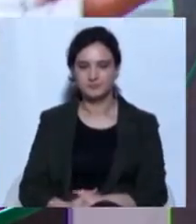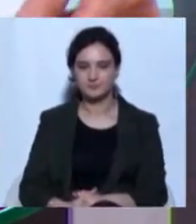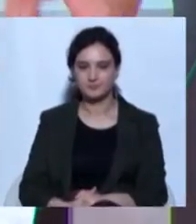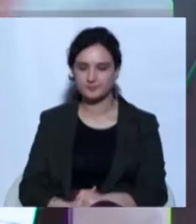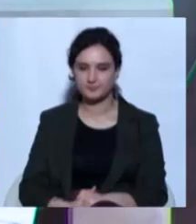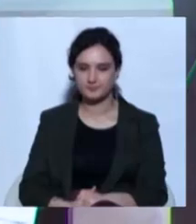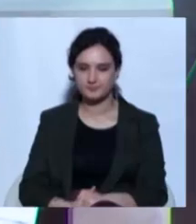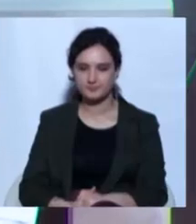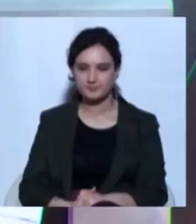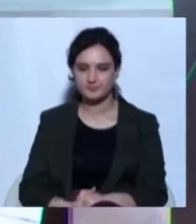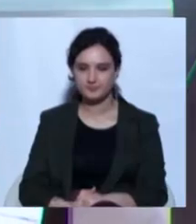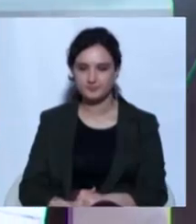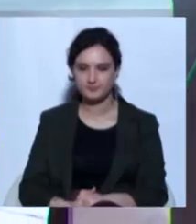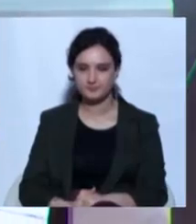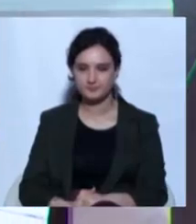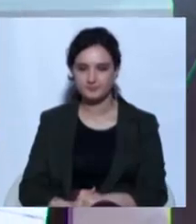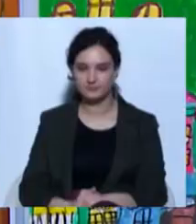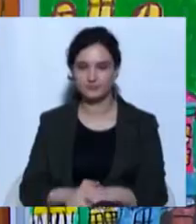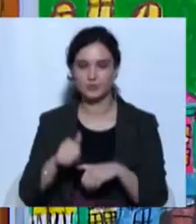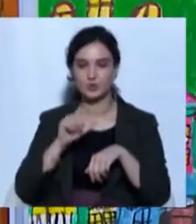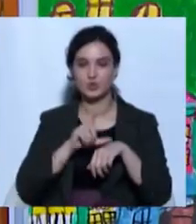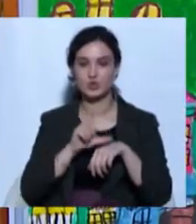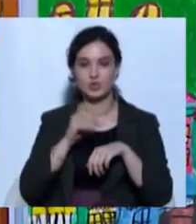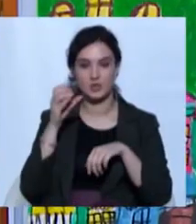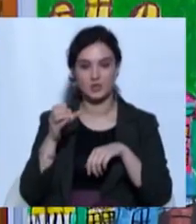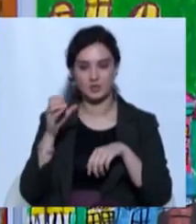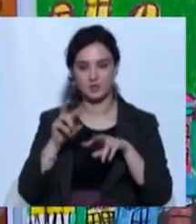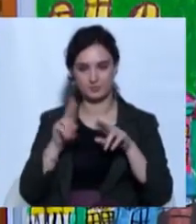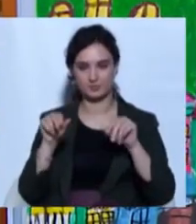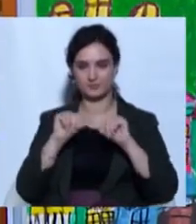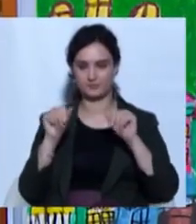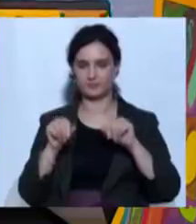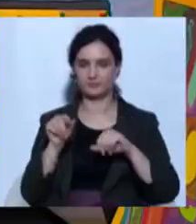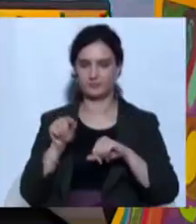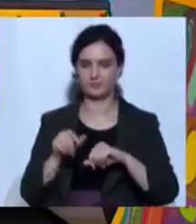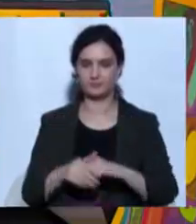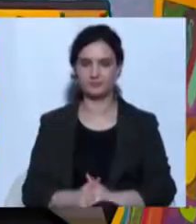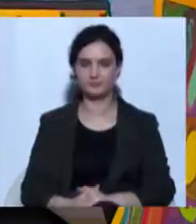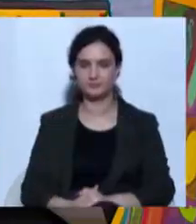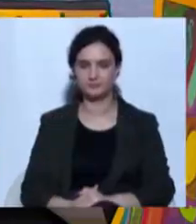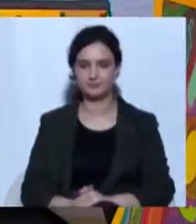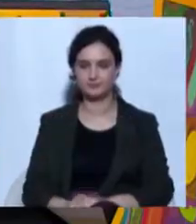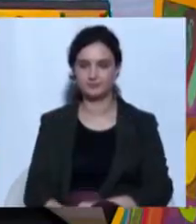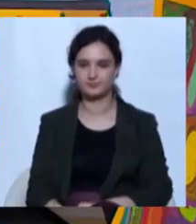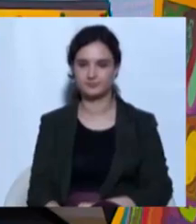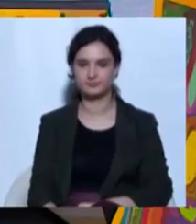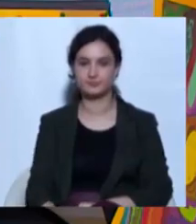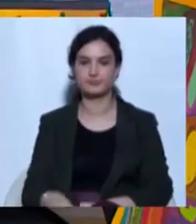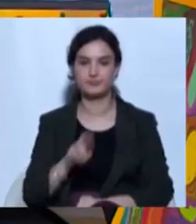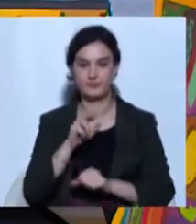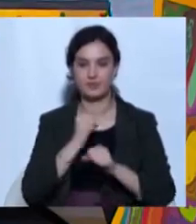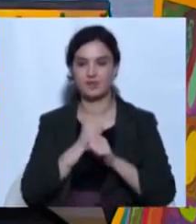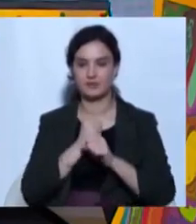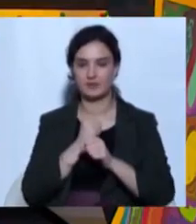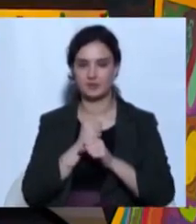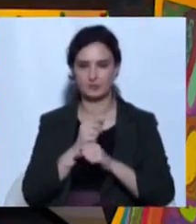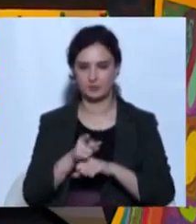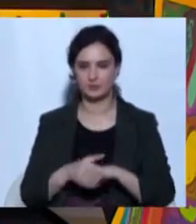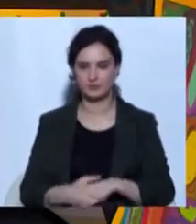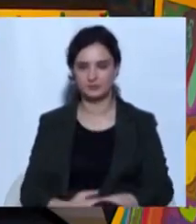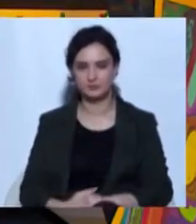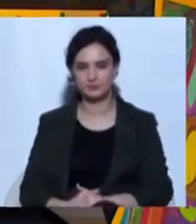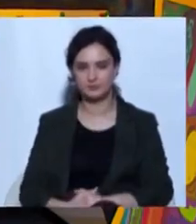აი ამ საღებავში გახსოთ როგორც ჭიქა ჩავყავით, ზუსტად ისე. და გავაკეთოთ